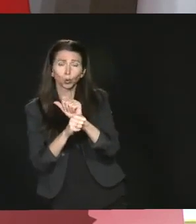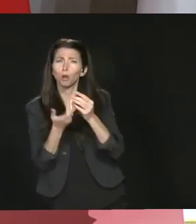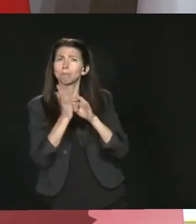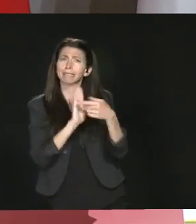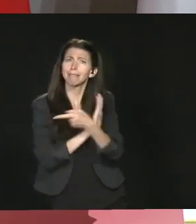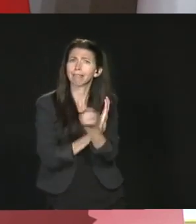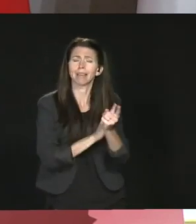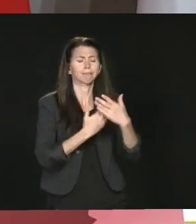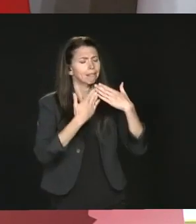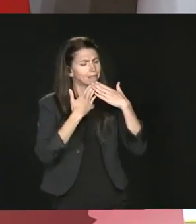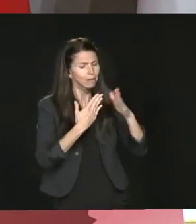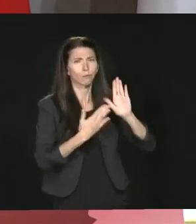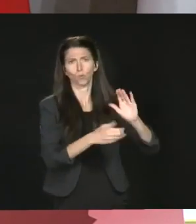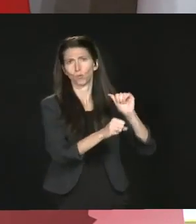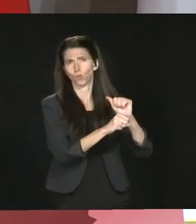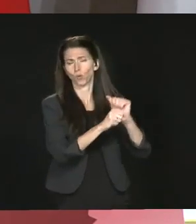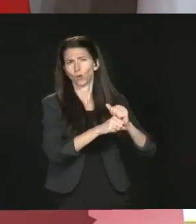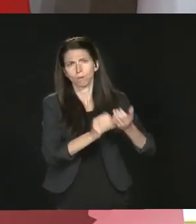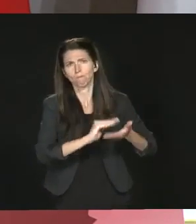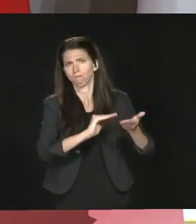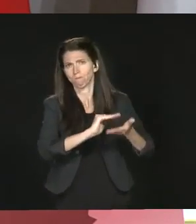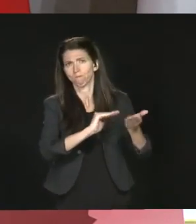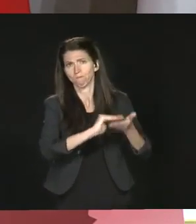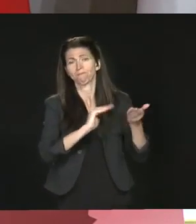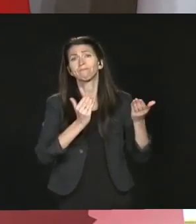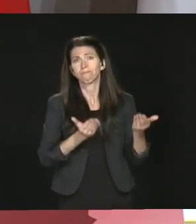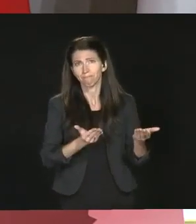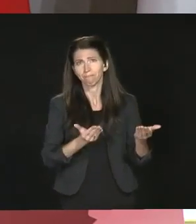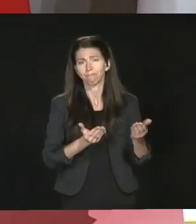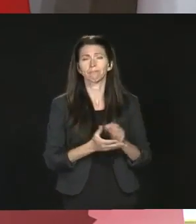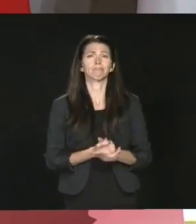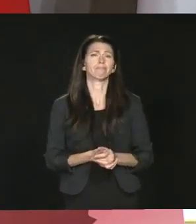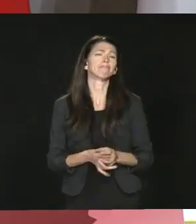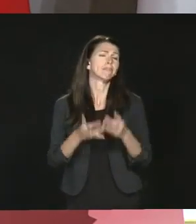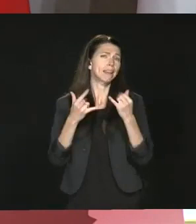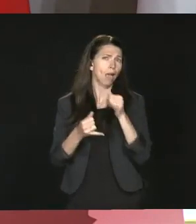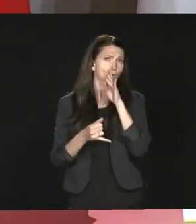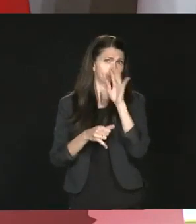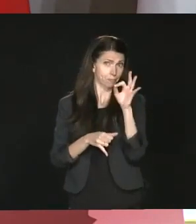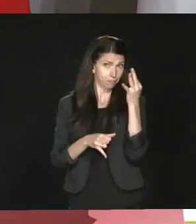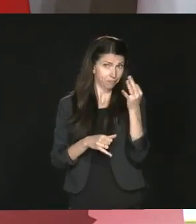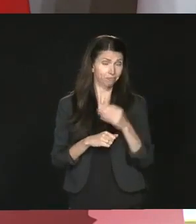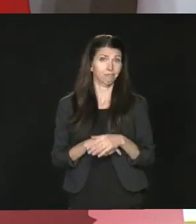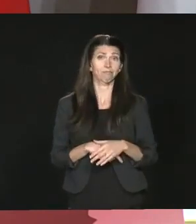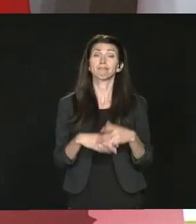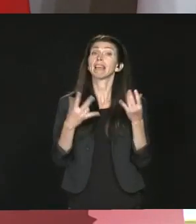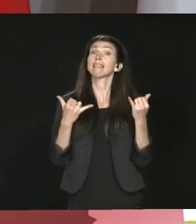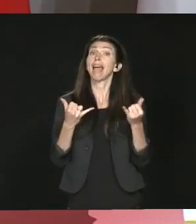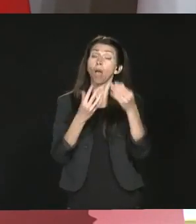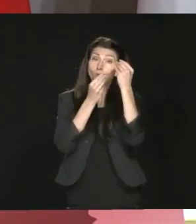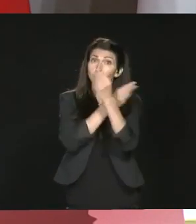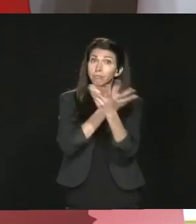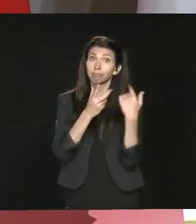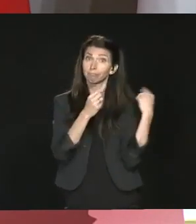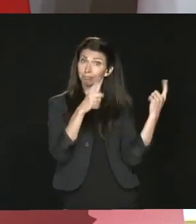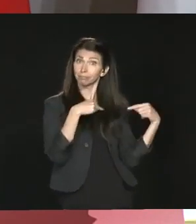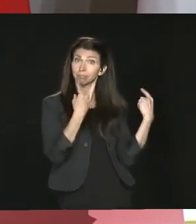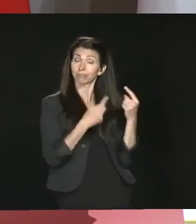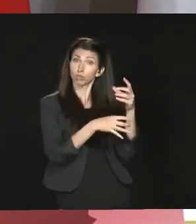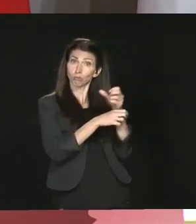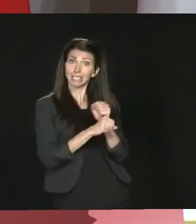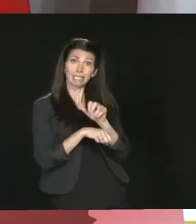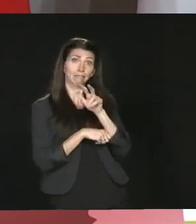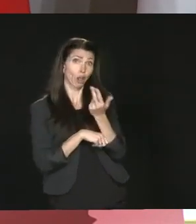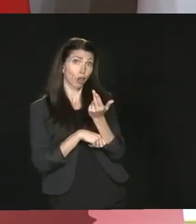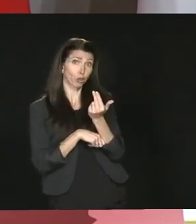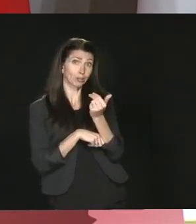exemple, à ce jour, nous avons reçu 13,8 millions d'écrans faciaux, dont presque la moitié